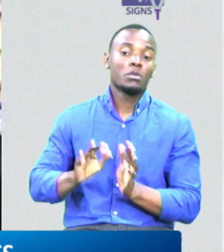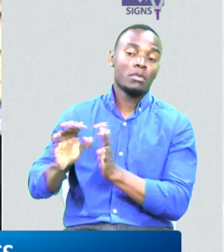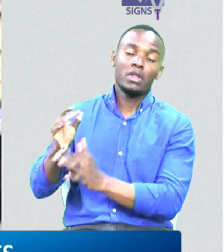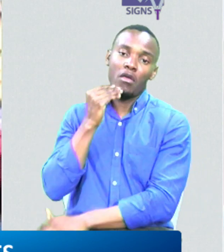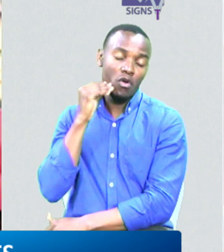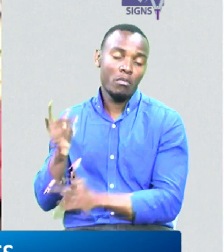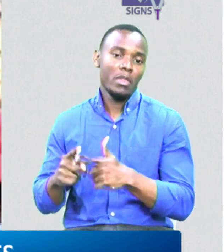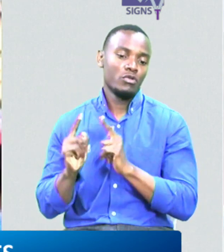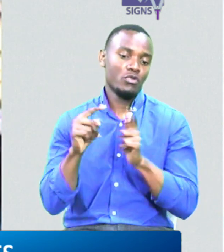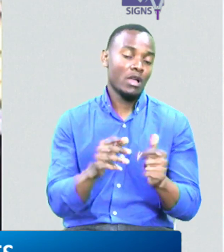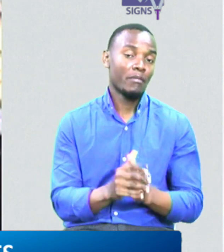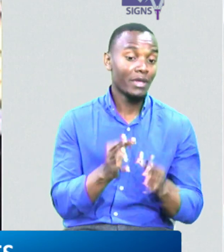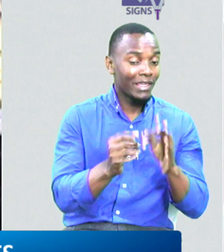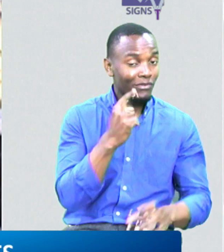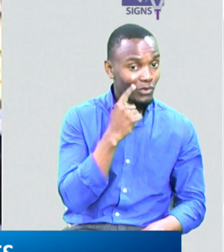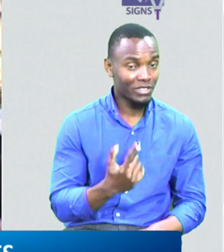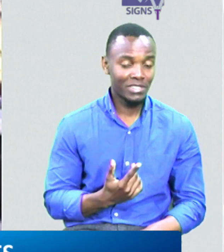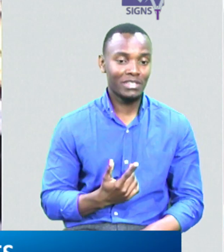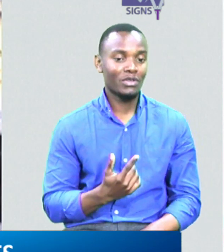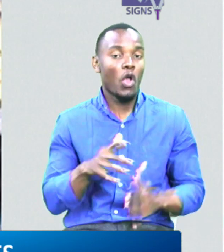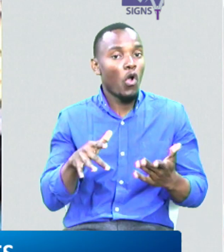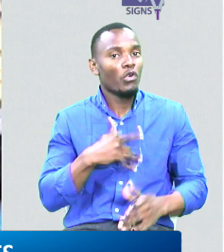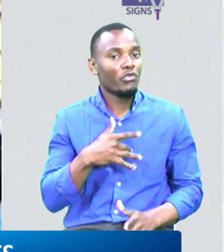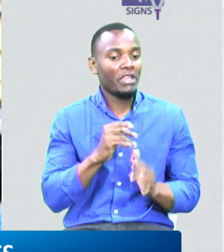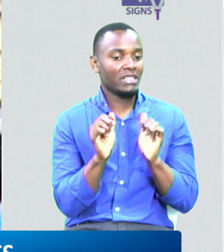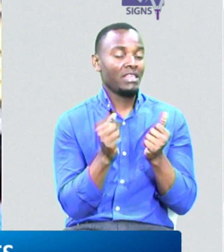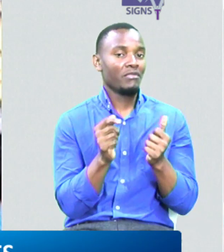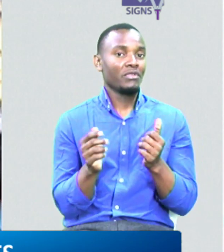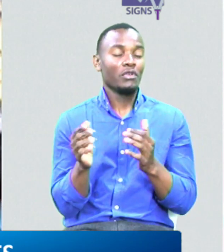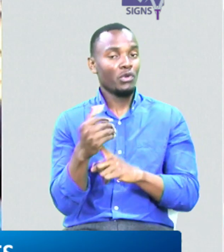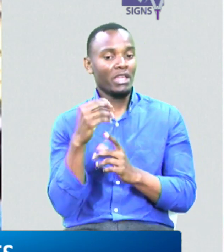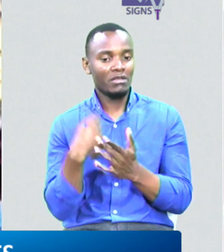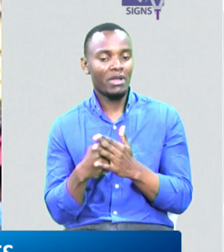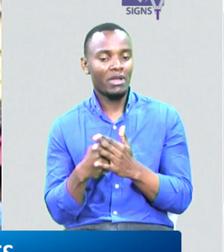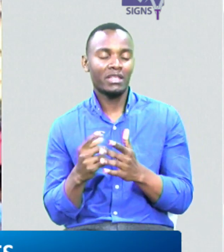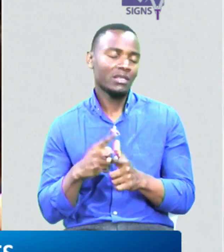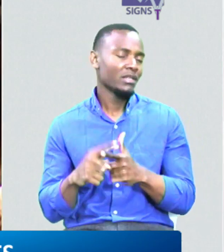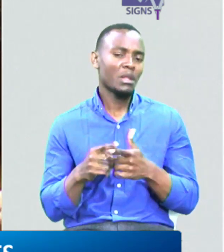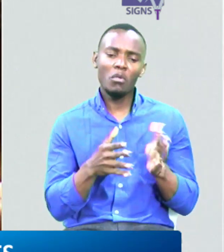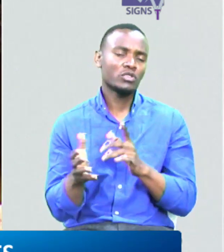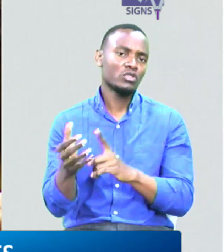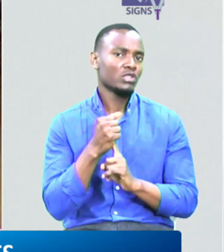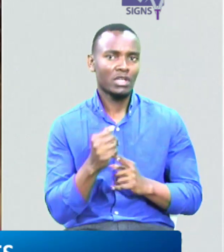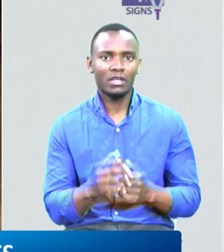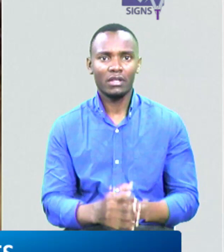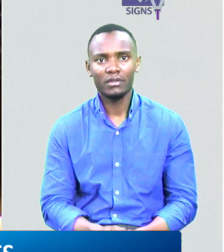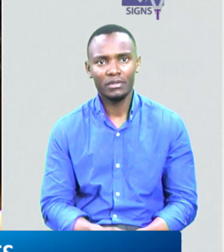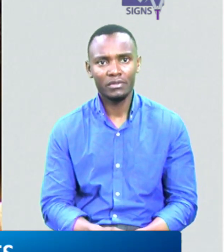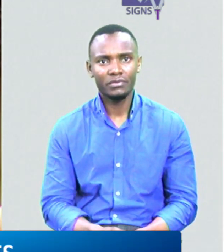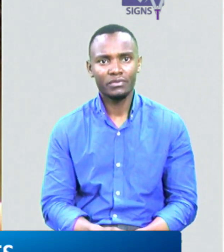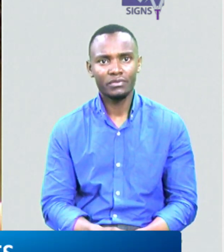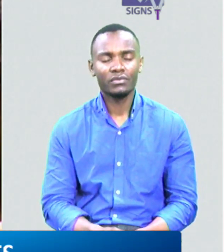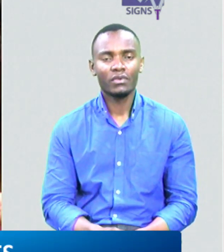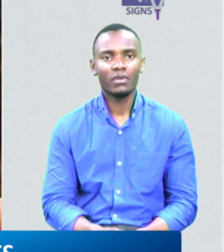7,786 Kenyan shillings. Watch. Nilipata online kwa apply, wakaniambia